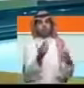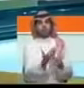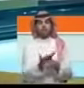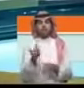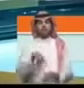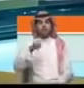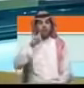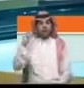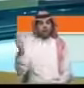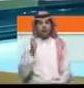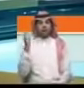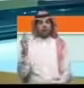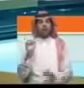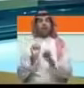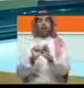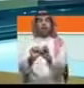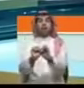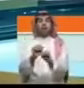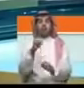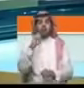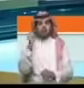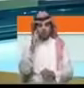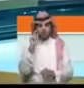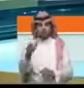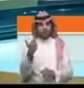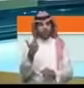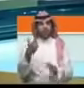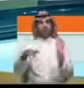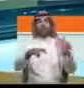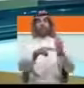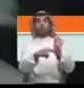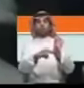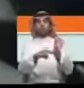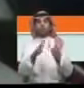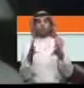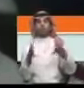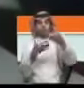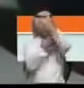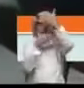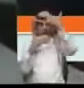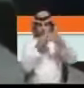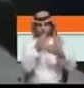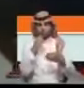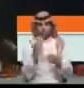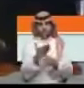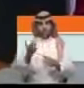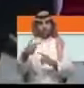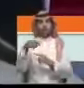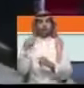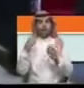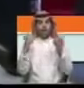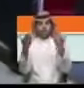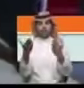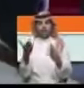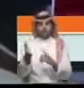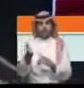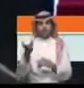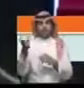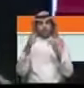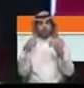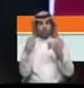في سوريا، مع السماح للأتراك بالدفاع عن بلادهم من الإرهابيين. وكان وزير الخارجية الأمريكي قد وصل في وقت سابق اليوم إلى أبوظبي